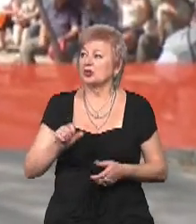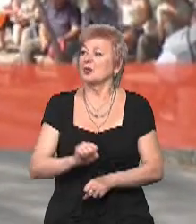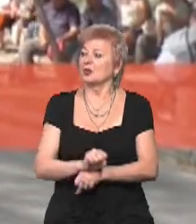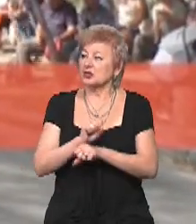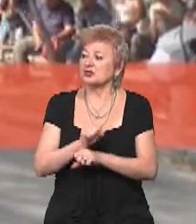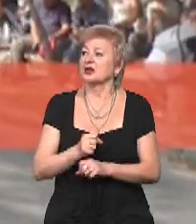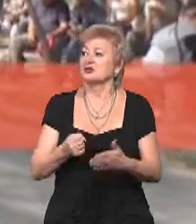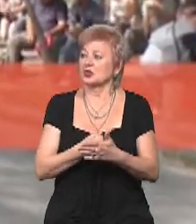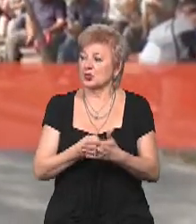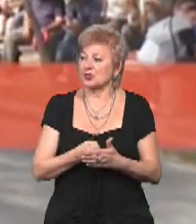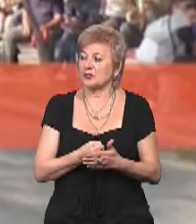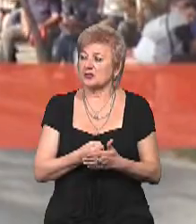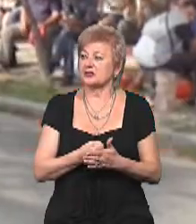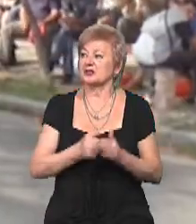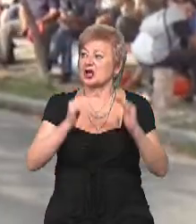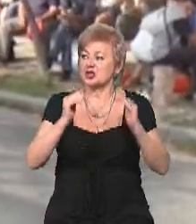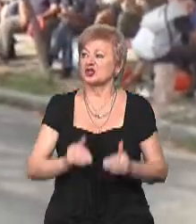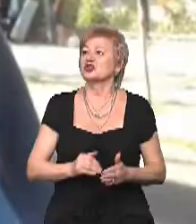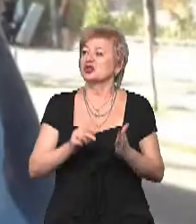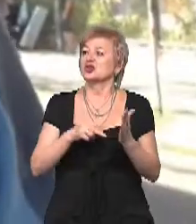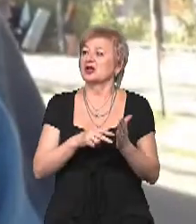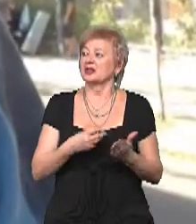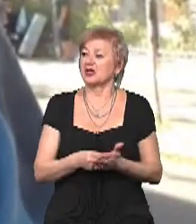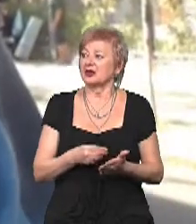на 29%. Це дуже і дуже багато.